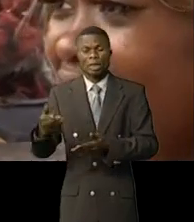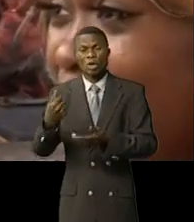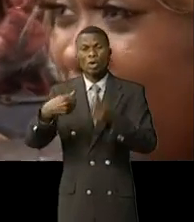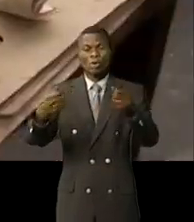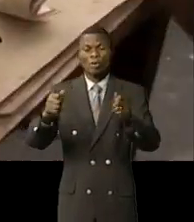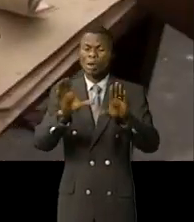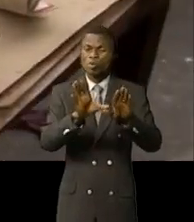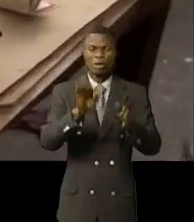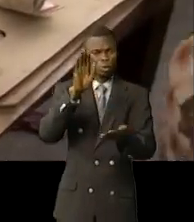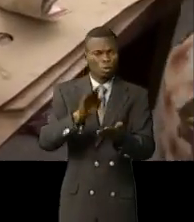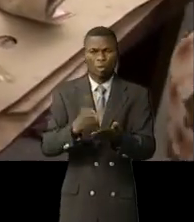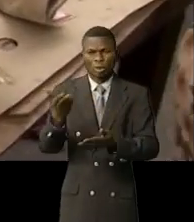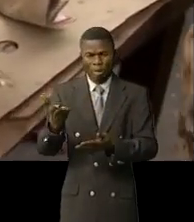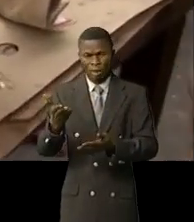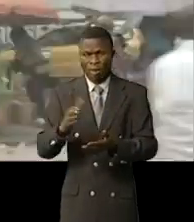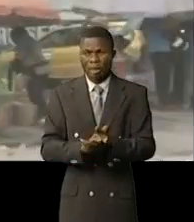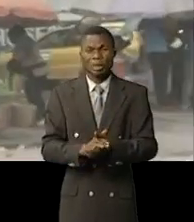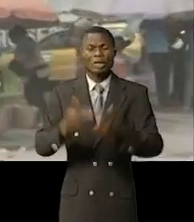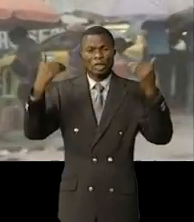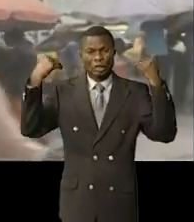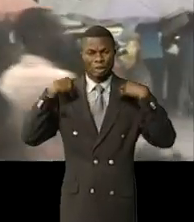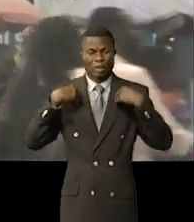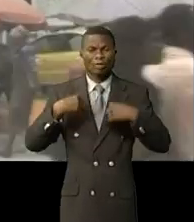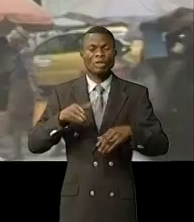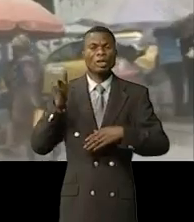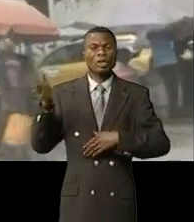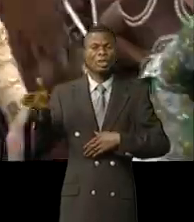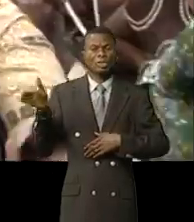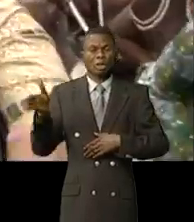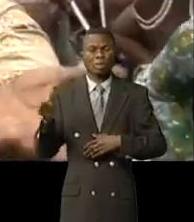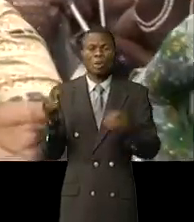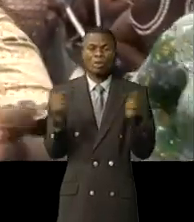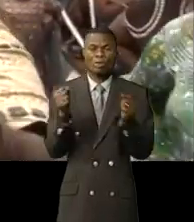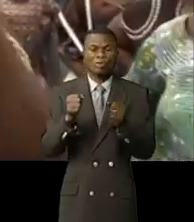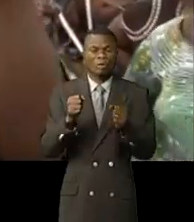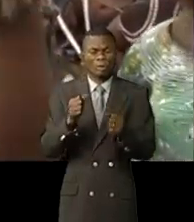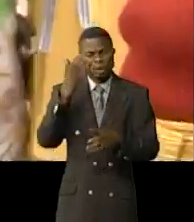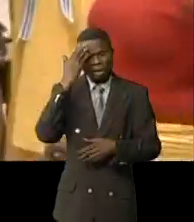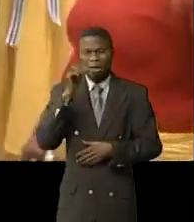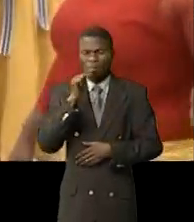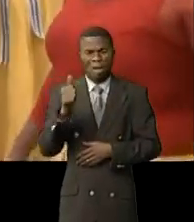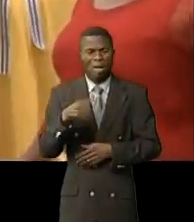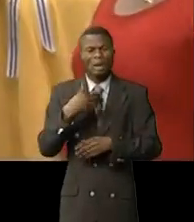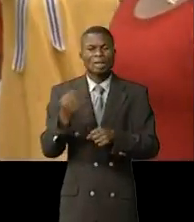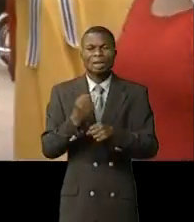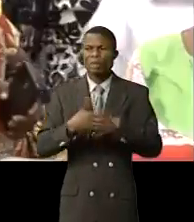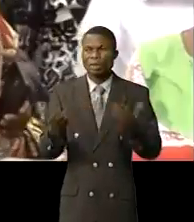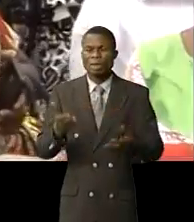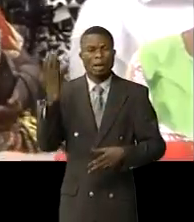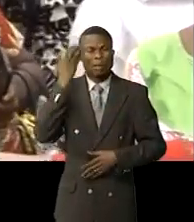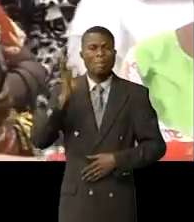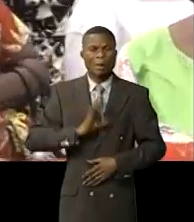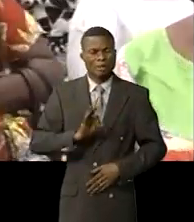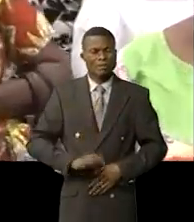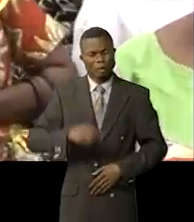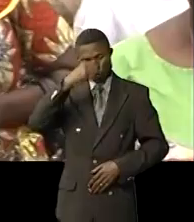vivres importés. Les tenanciers des chambres froides, qui sont revendeurs, ne savent plus à quel sens s'y vouer. Papa Fati,